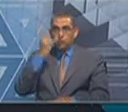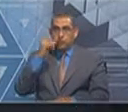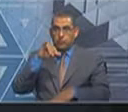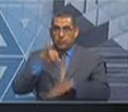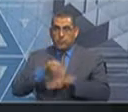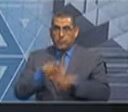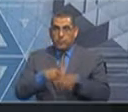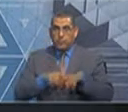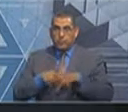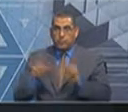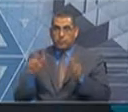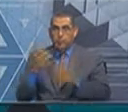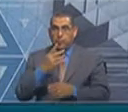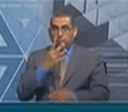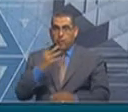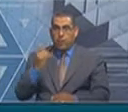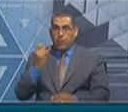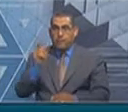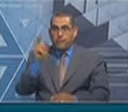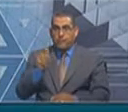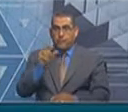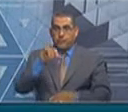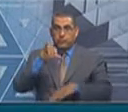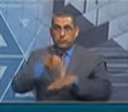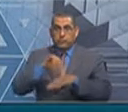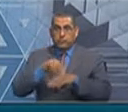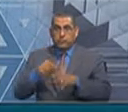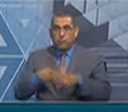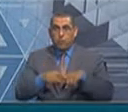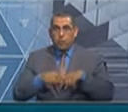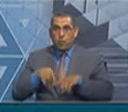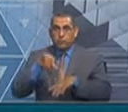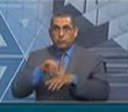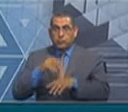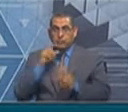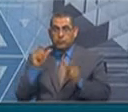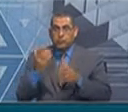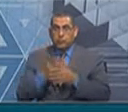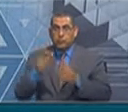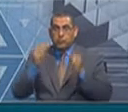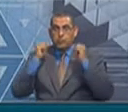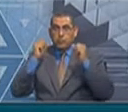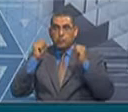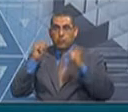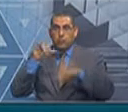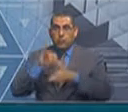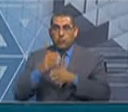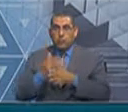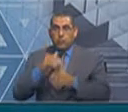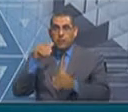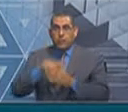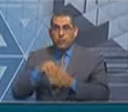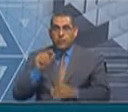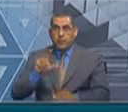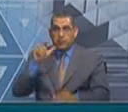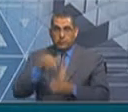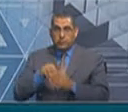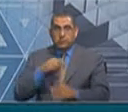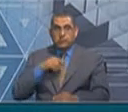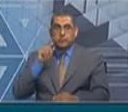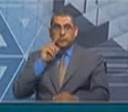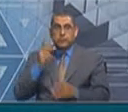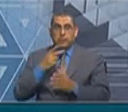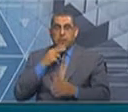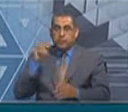بيلاروسيا نحو 450 شخصا في العاصمة مينسك خلال تظاهرات احتجاج على نتيجة الانتخابات الرئاسية التي جرت